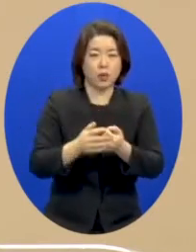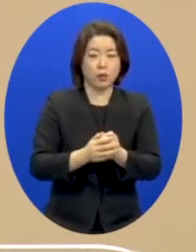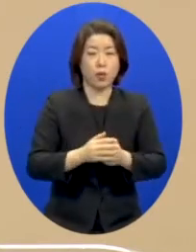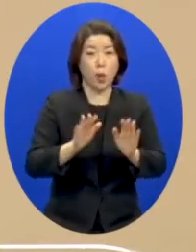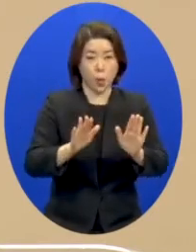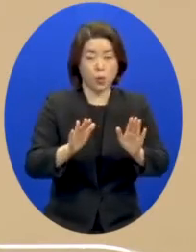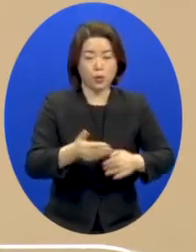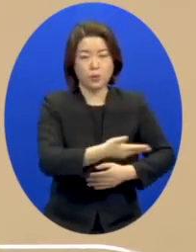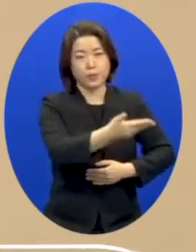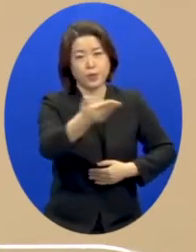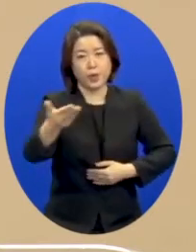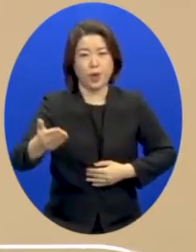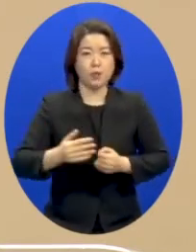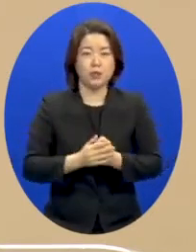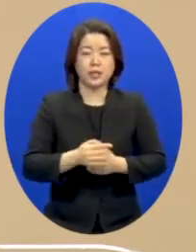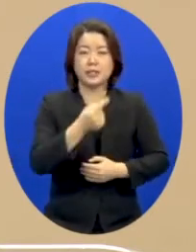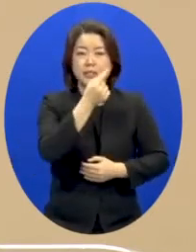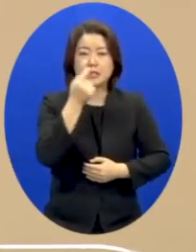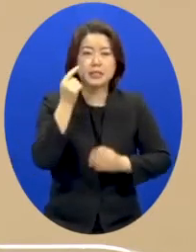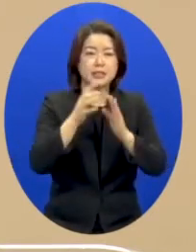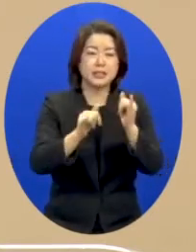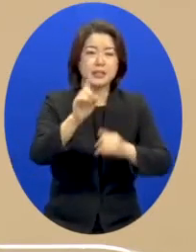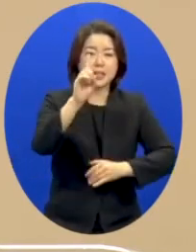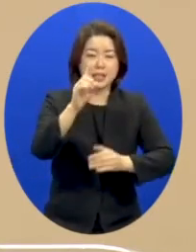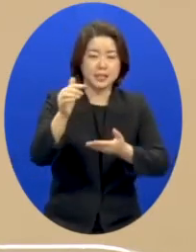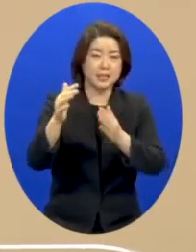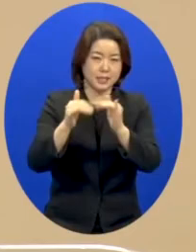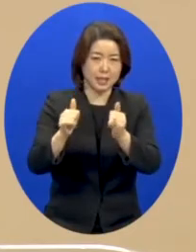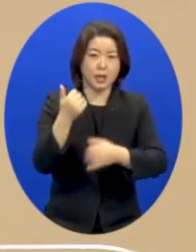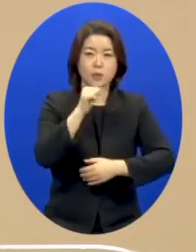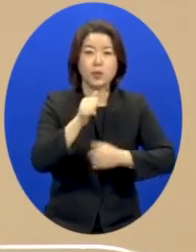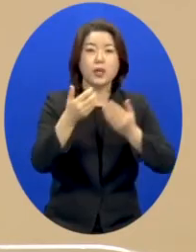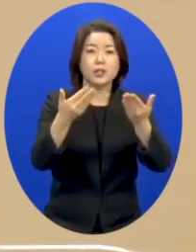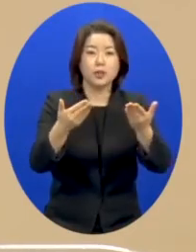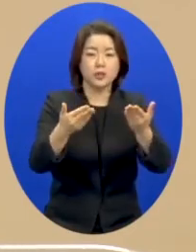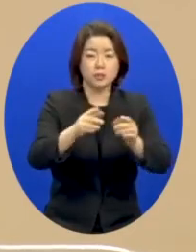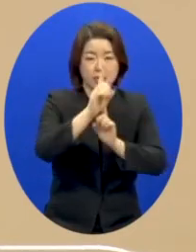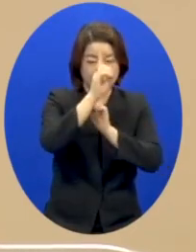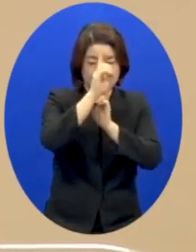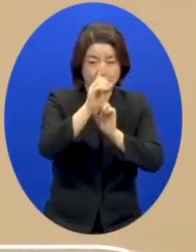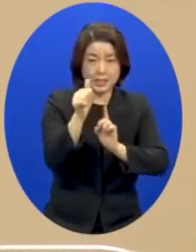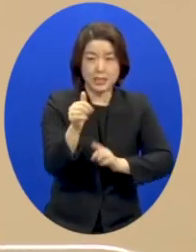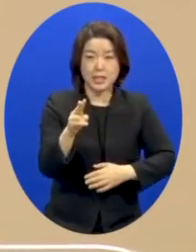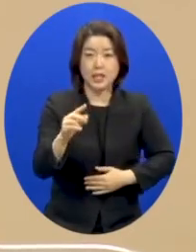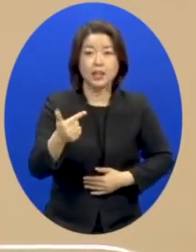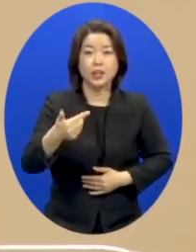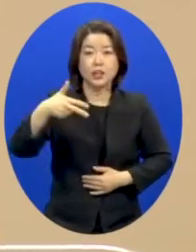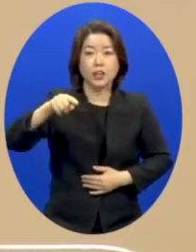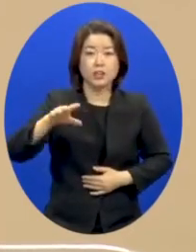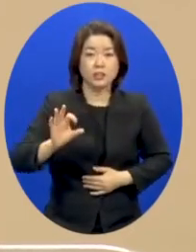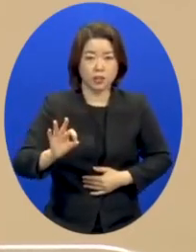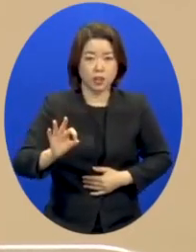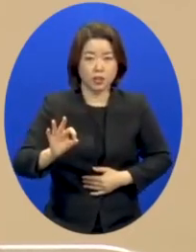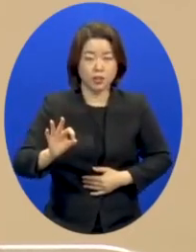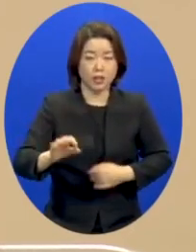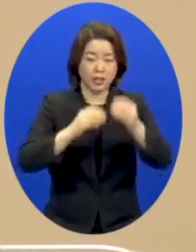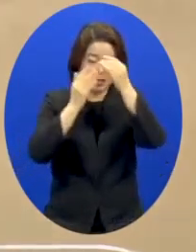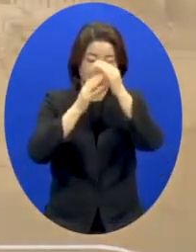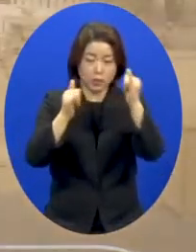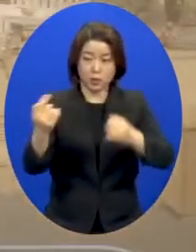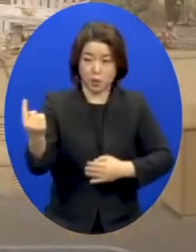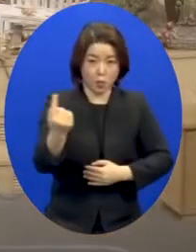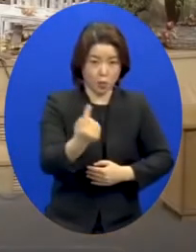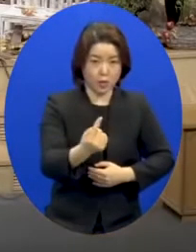여러분에게 그 증인 한 분을 소개하려고 합니다. 이현정 성도님 나오셔서